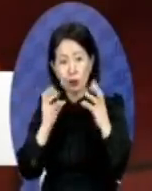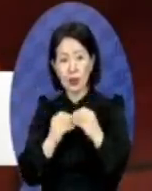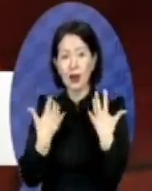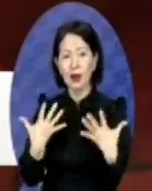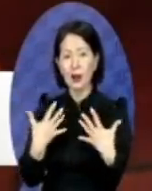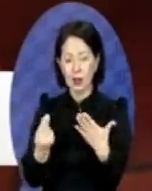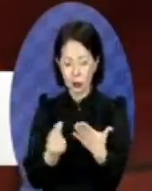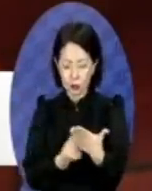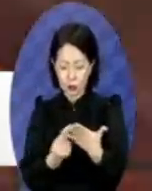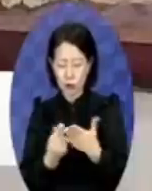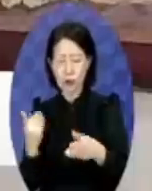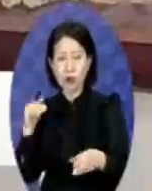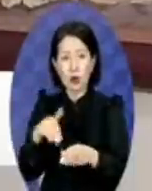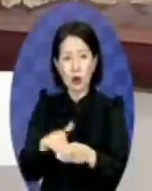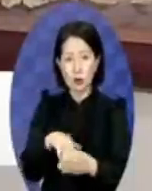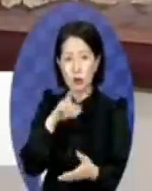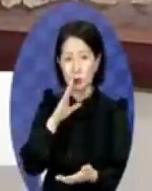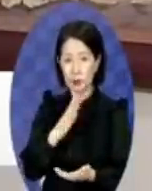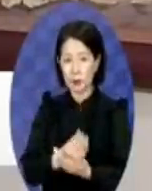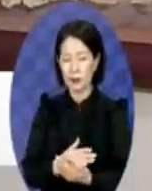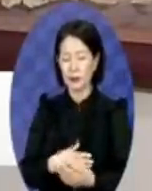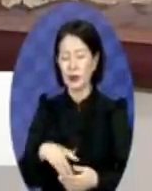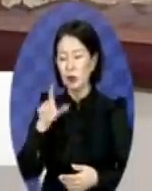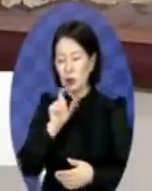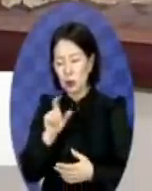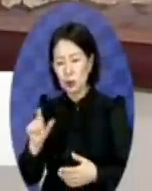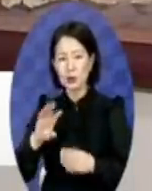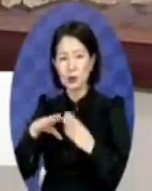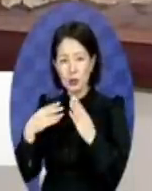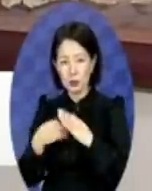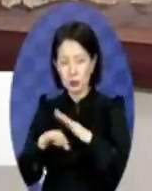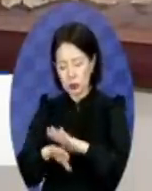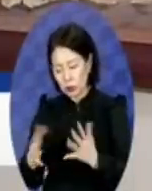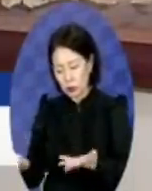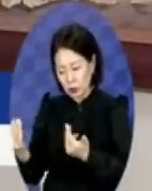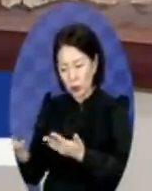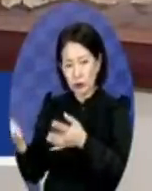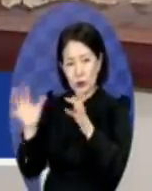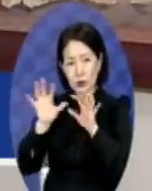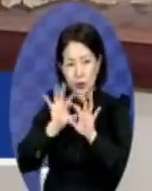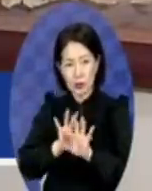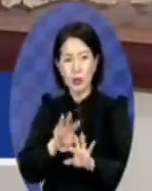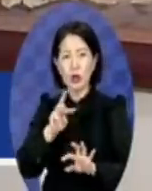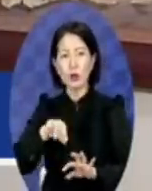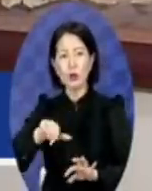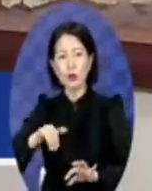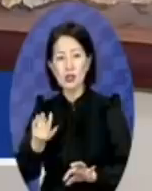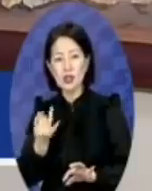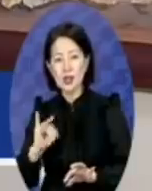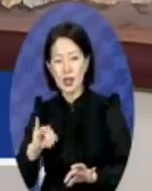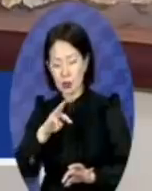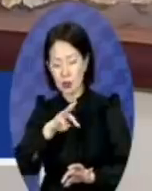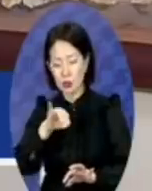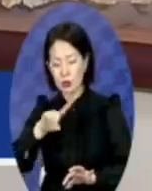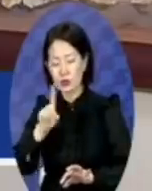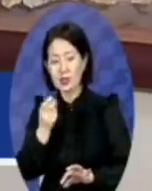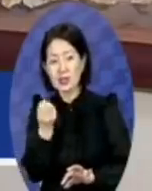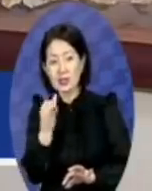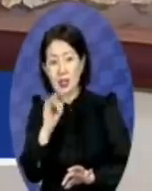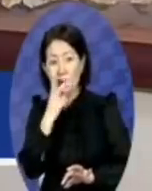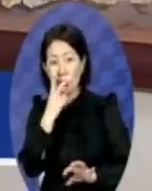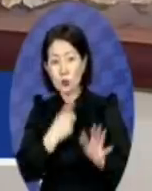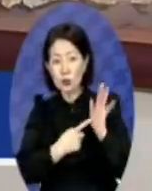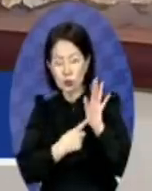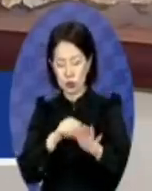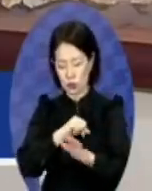оролцох оруулжээ. Ард ирээдүйд гэр бүлэрээ үр хүүхдүүдээ дагуулад одоо бүүнөр бас үзэн үзэх өөрсдийнхөө одоо